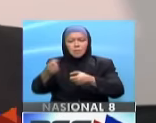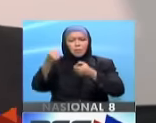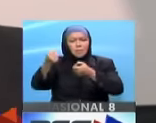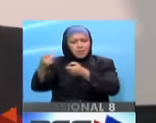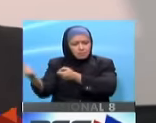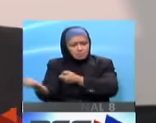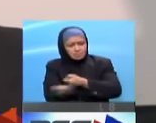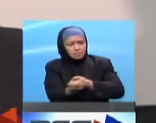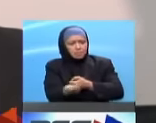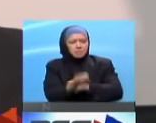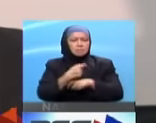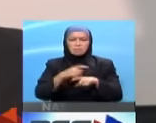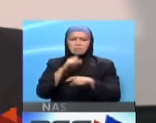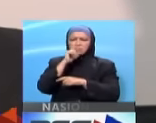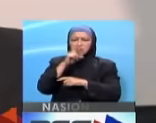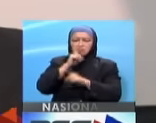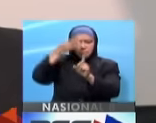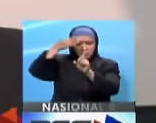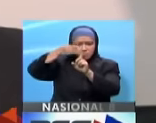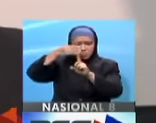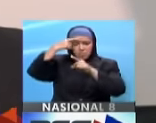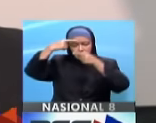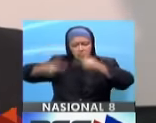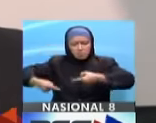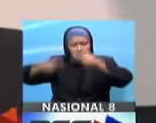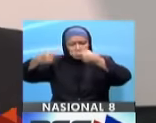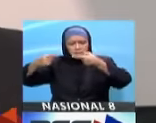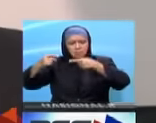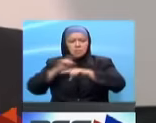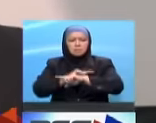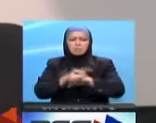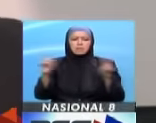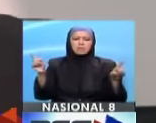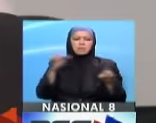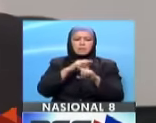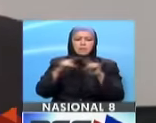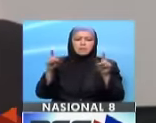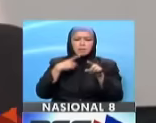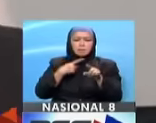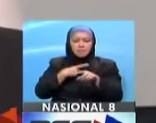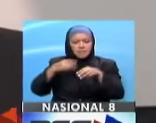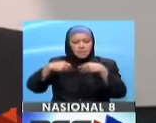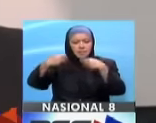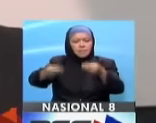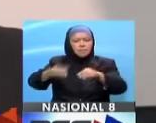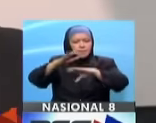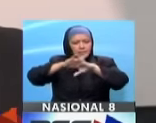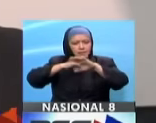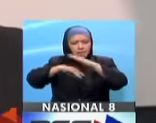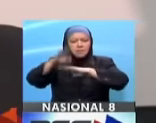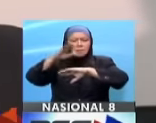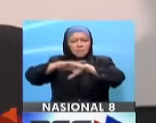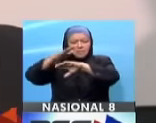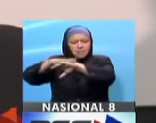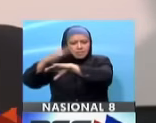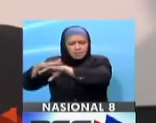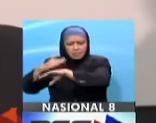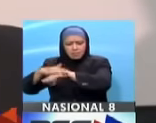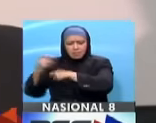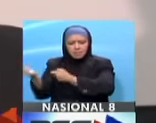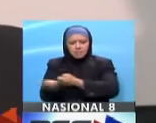about competitive hockey straight away. As I said, the target market for us is sort of kids anywhere from sort of 5 to 10, 11 years